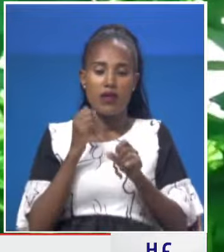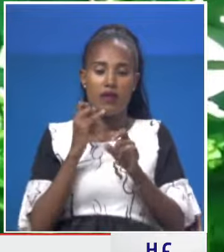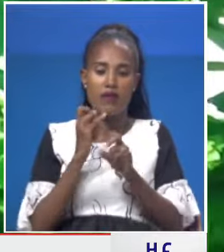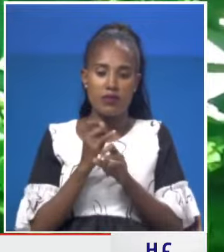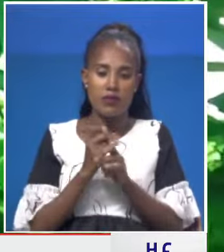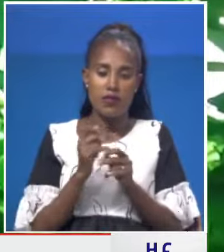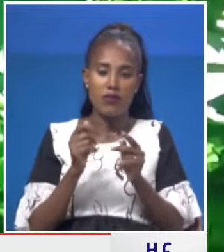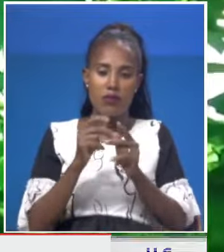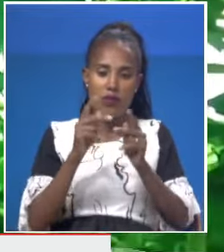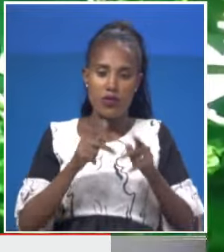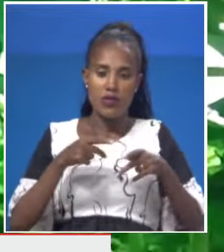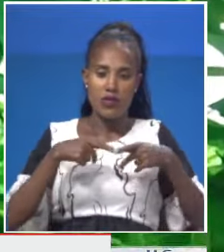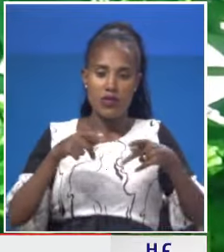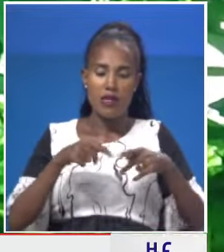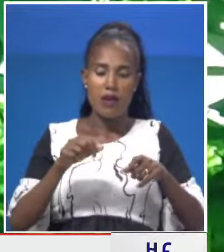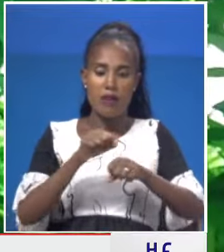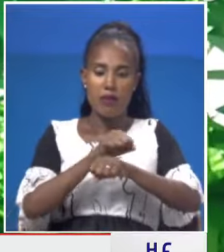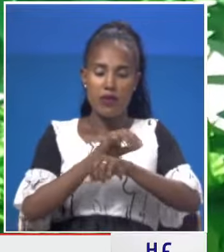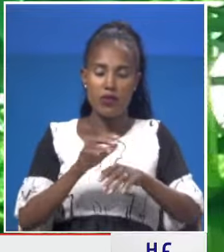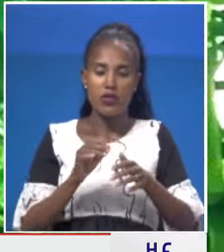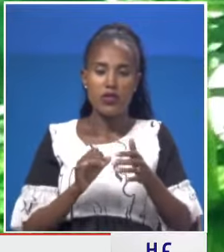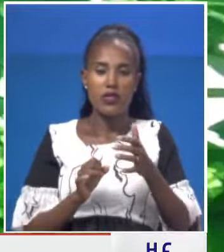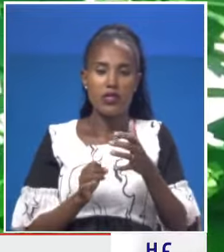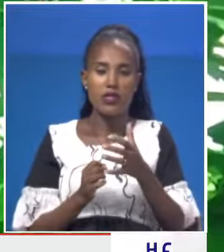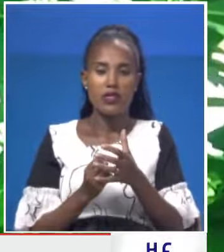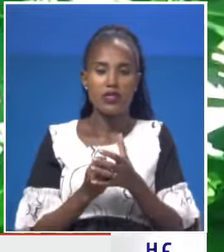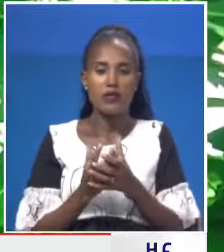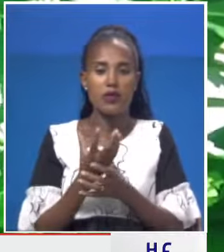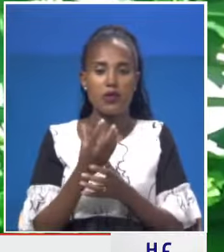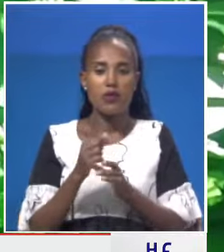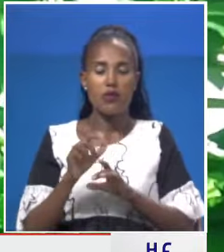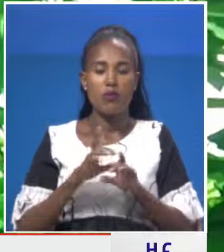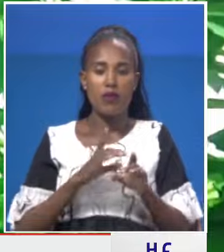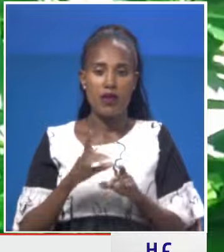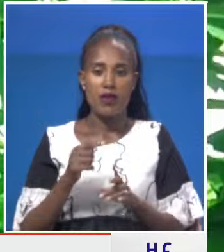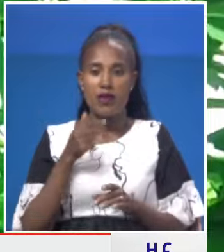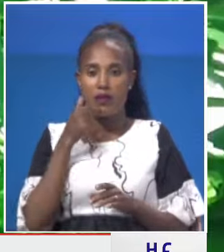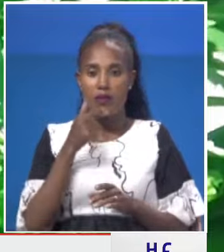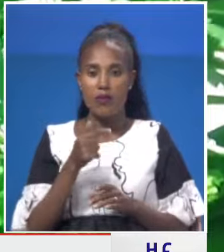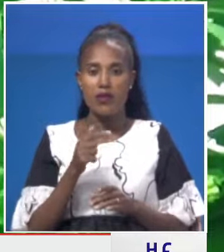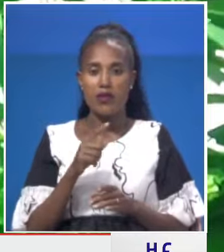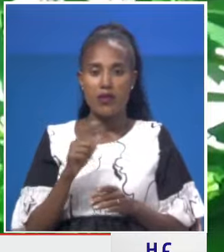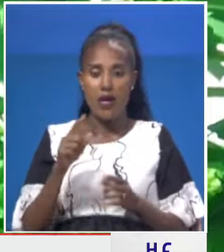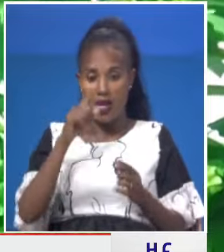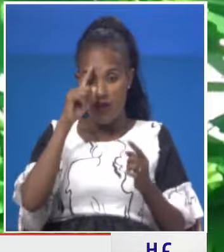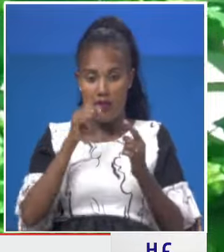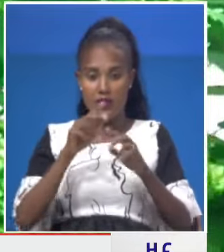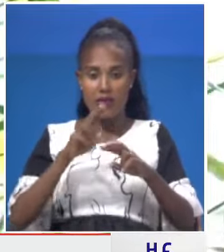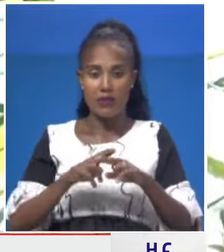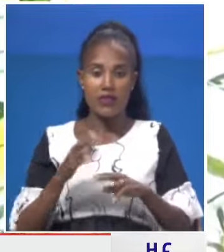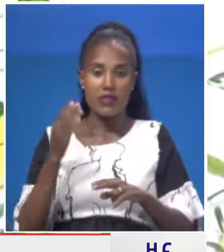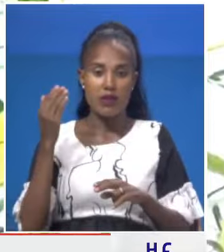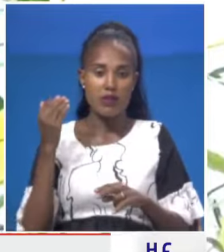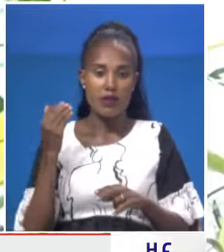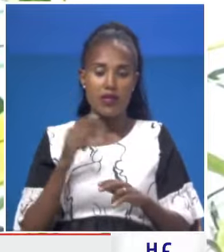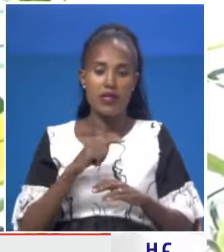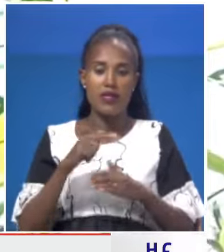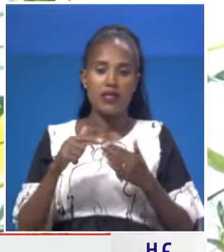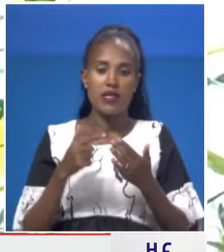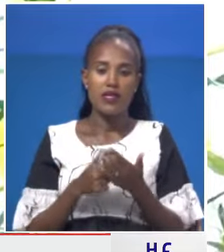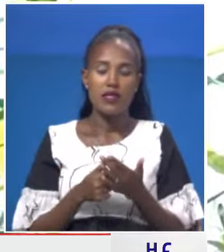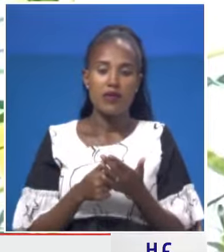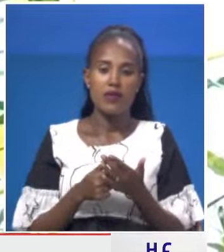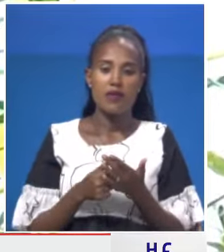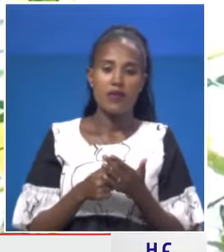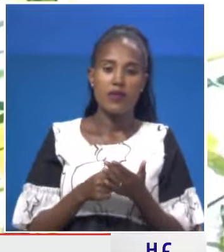ከተማዎች የእርሻ መሬቶች እንዲመረቱ ማድረግ የዲል ግብ ስለሆነ አስቀምጠን የነበረው። ስለዚህ ለሳሚ